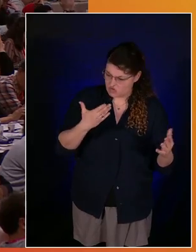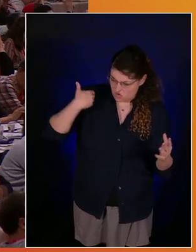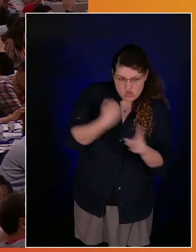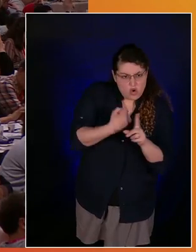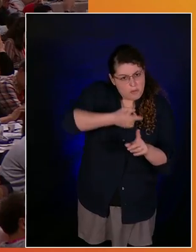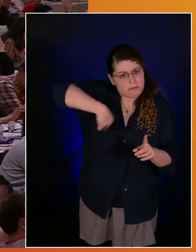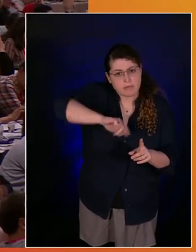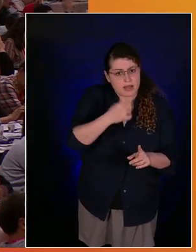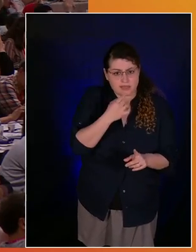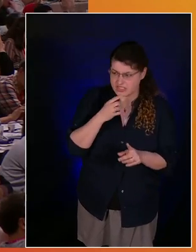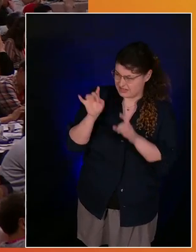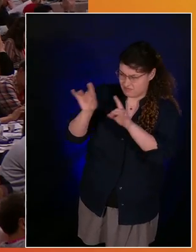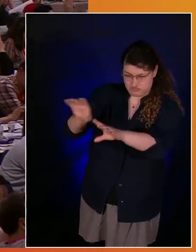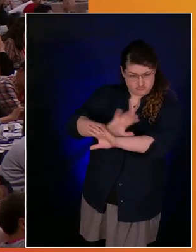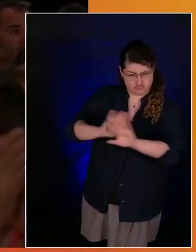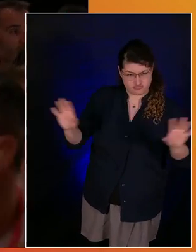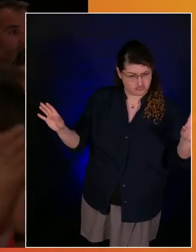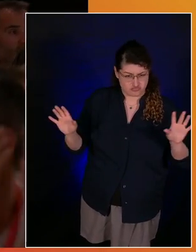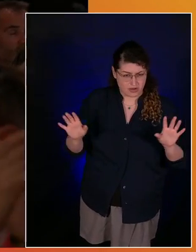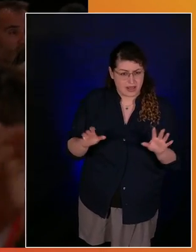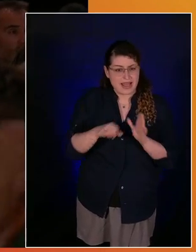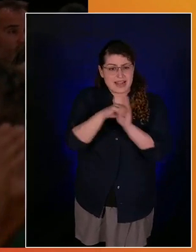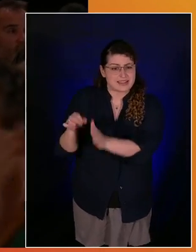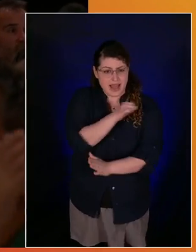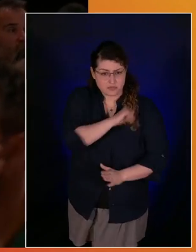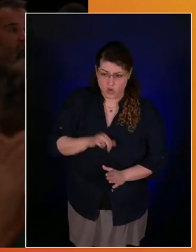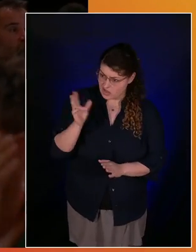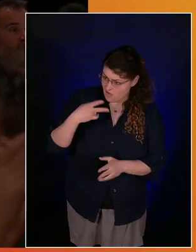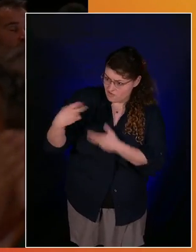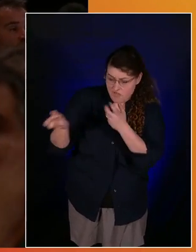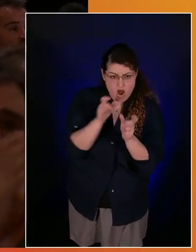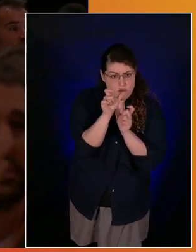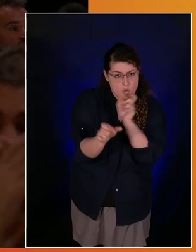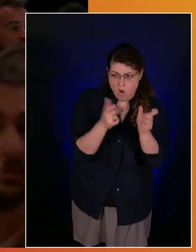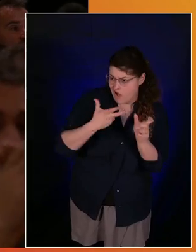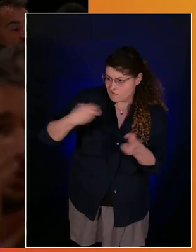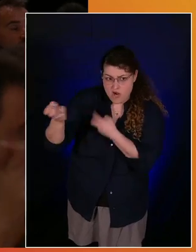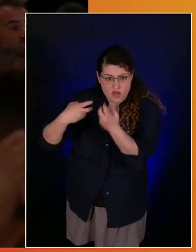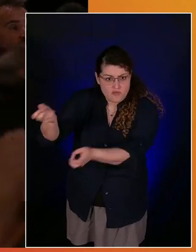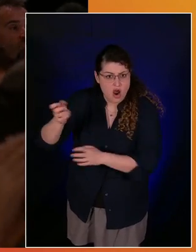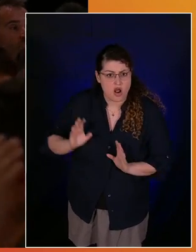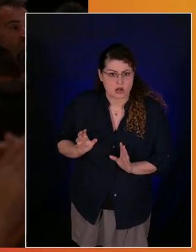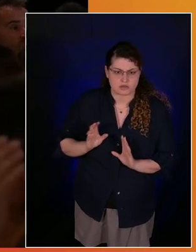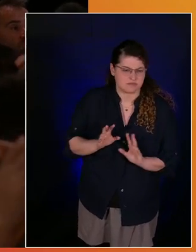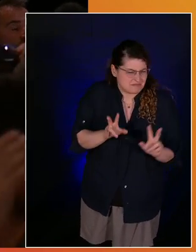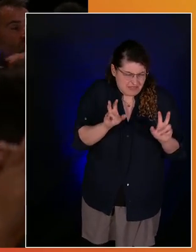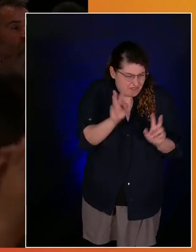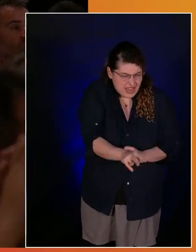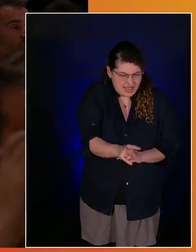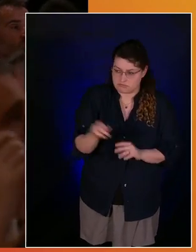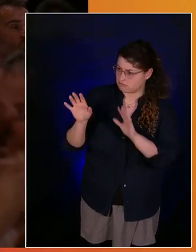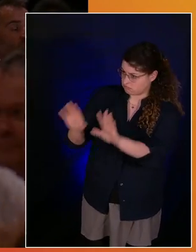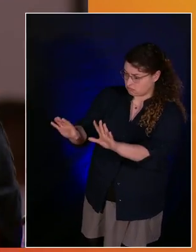de faire en sorte qu'elle n'existe jamais l'extrême droite nous vole nos mots il nous faut leur rappeler que le